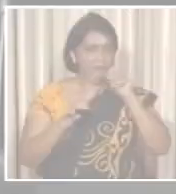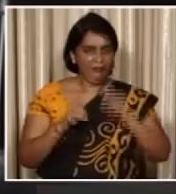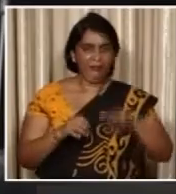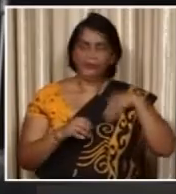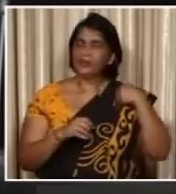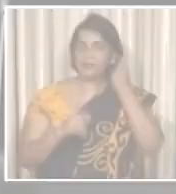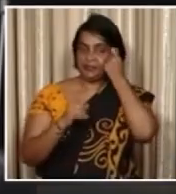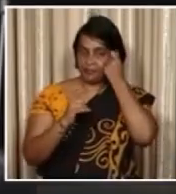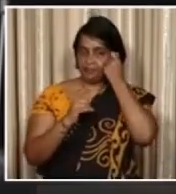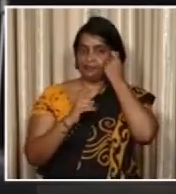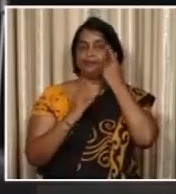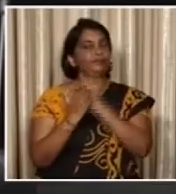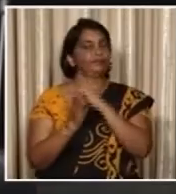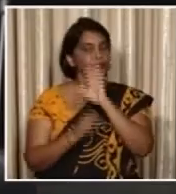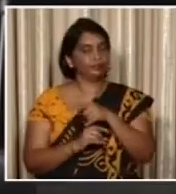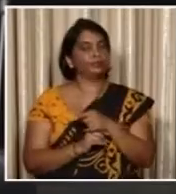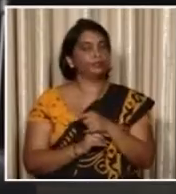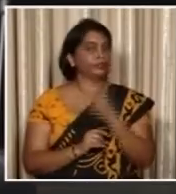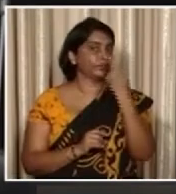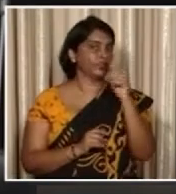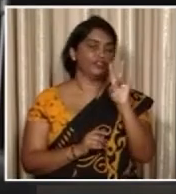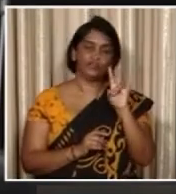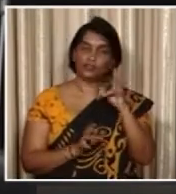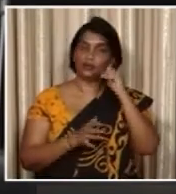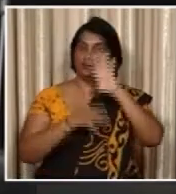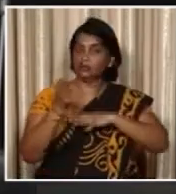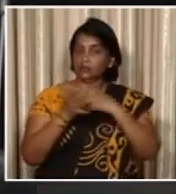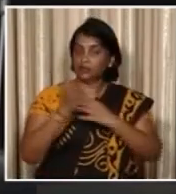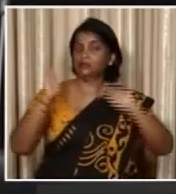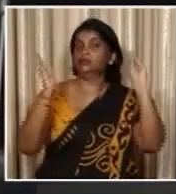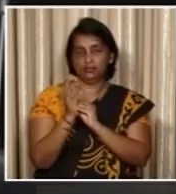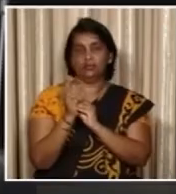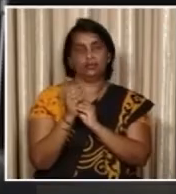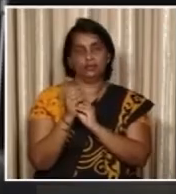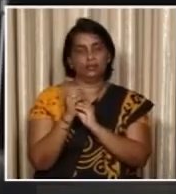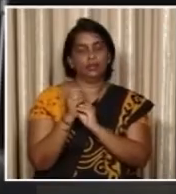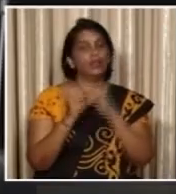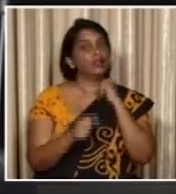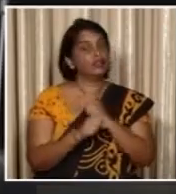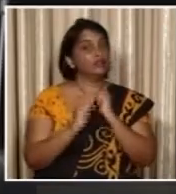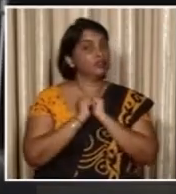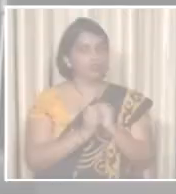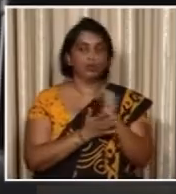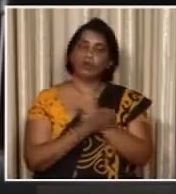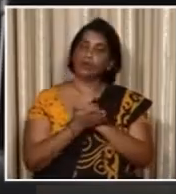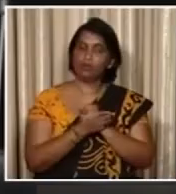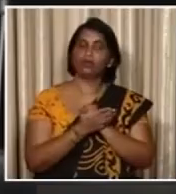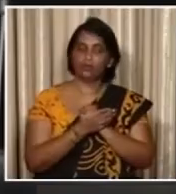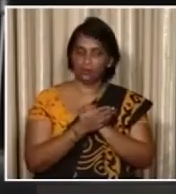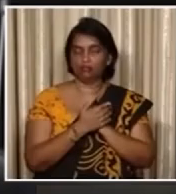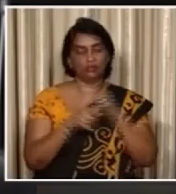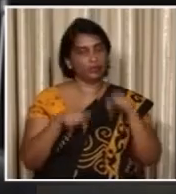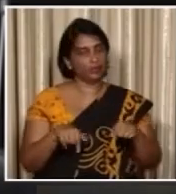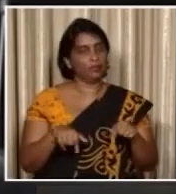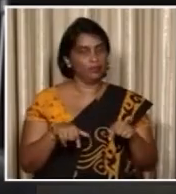ප්‍රධාන යෝජනාව ලෙස තිබුණේ 2025 අවැලේකණයට ඇතුව කරන්න කියලා. රාජ්‍ය සේවයේ සියලුම ශ්‍රේණි